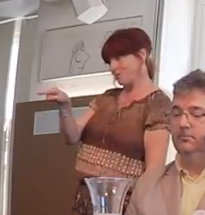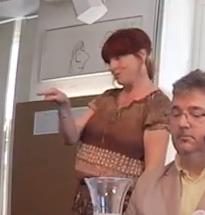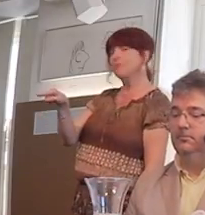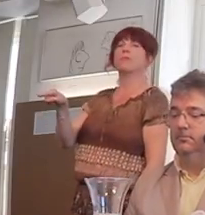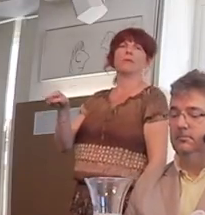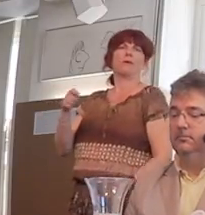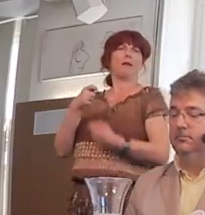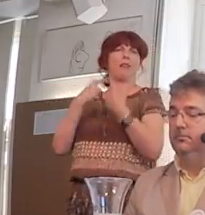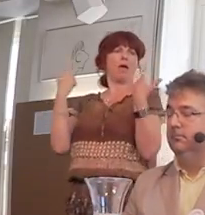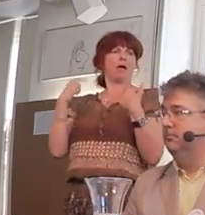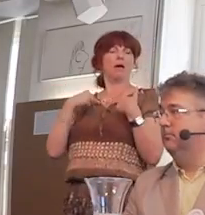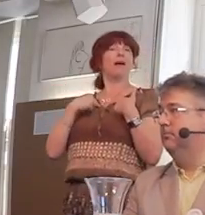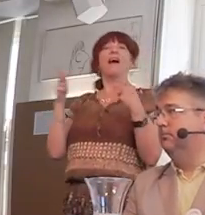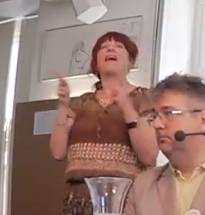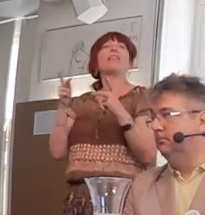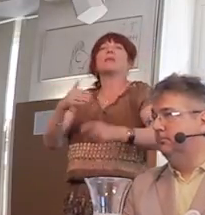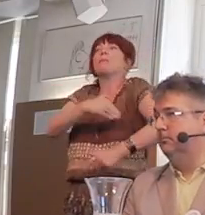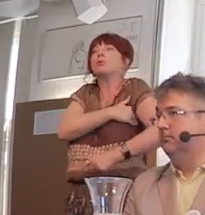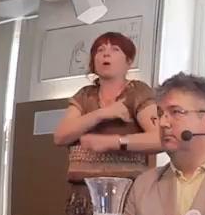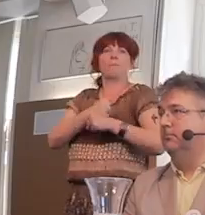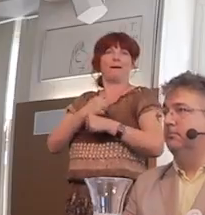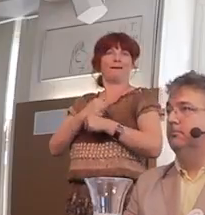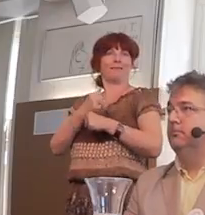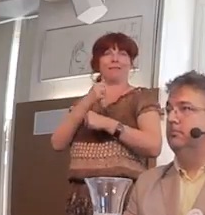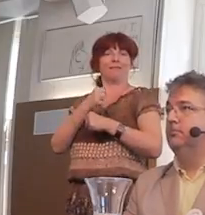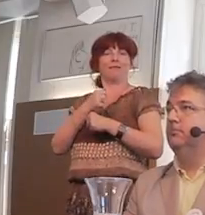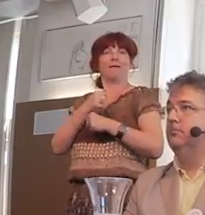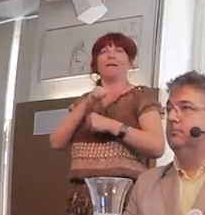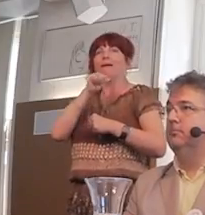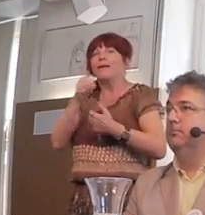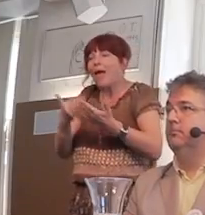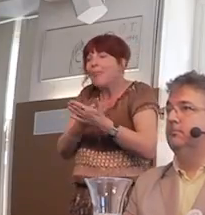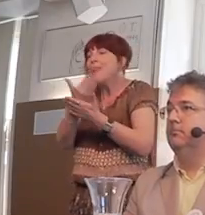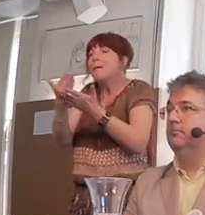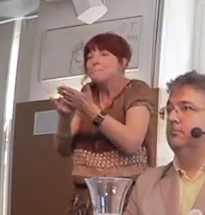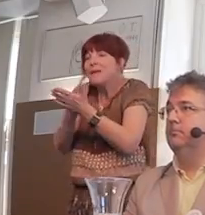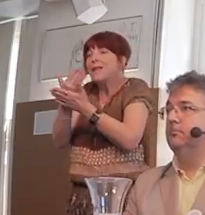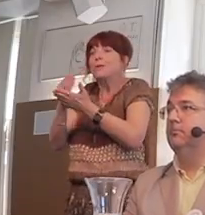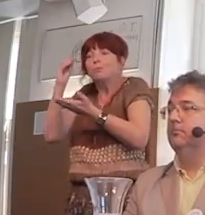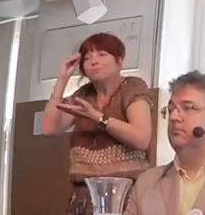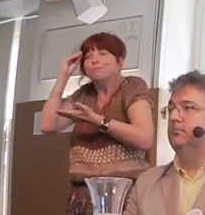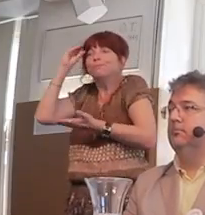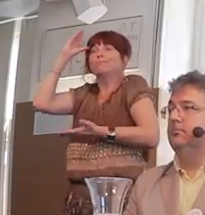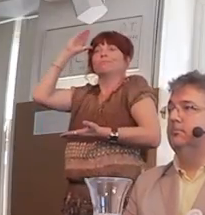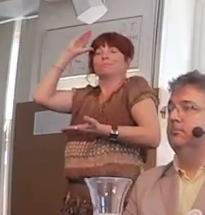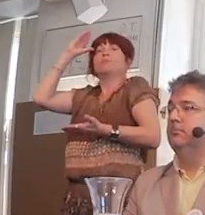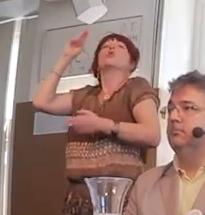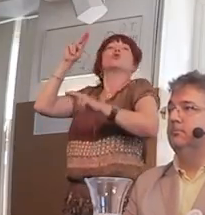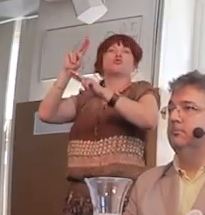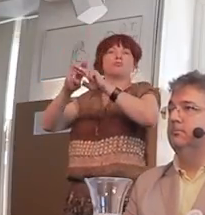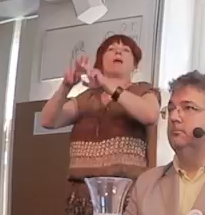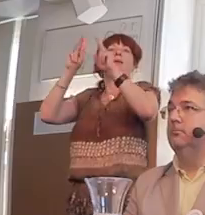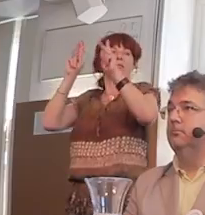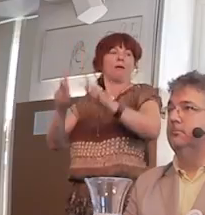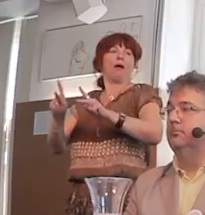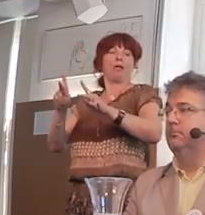ist ganz klar, dass ich keine Matura machen kann, dass ich keine Bildung mir aneignen kann, die mir dann später